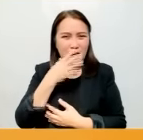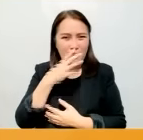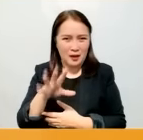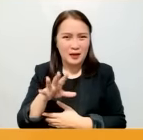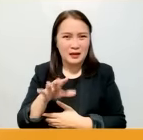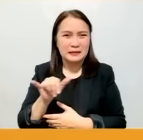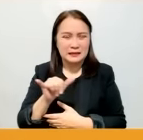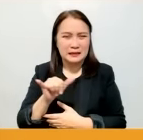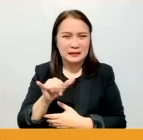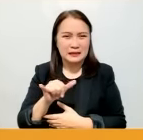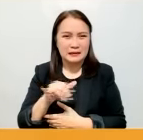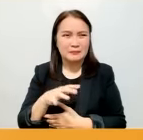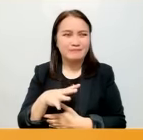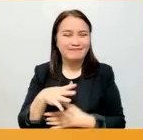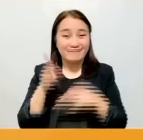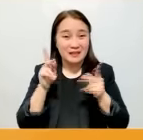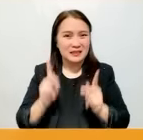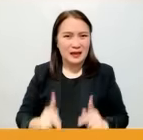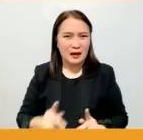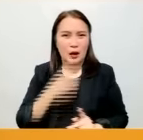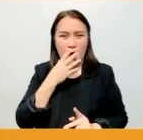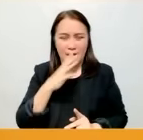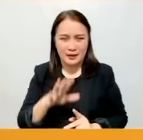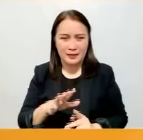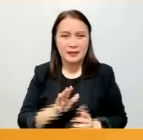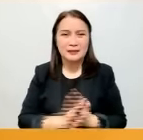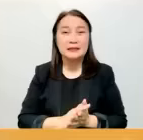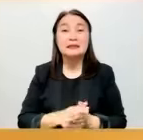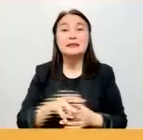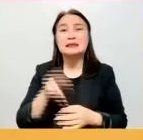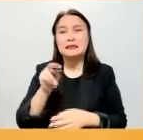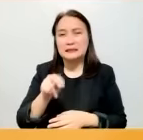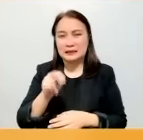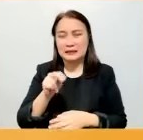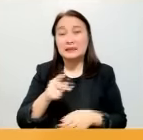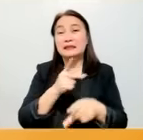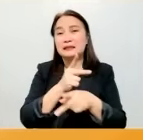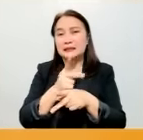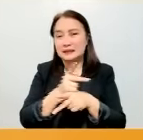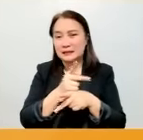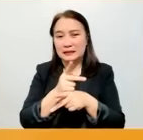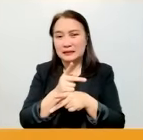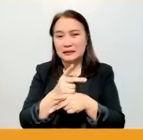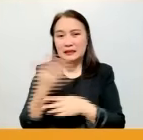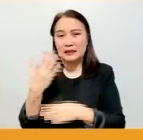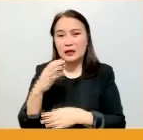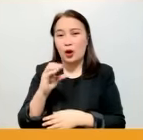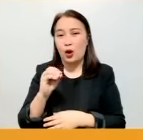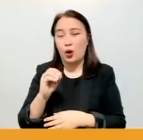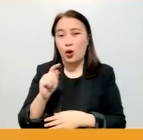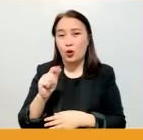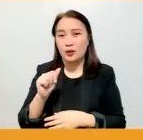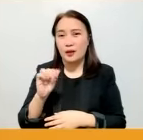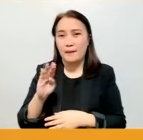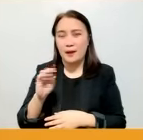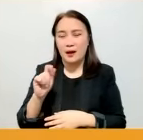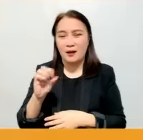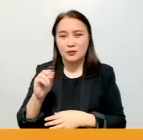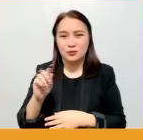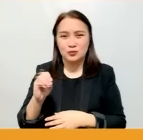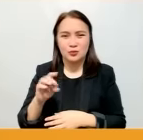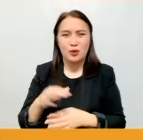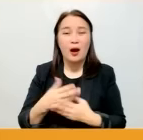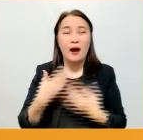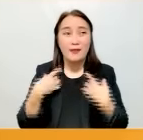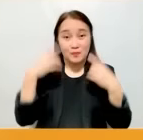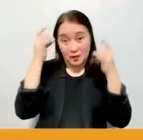na yan sa extreme caution o kailangan ng iba yung pag-iingat. Sa Cotabato City sa Maguindanao, naitala ang danger level na